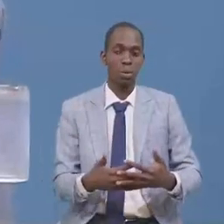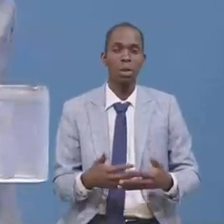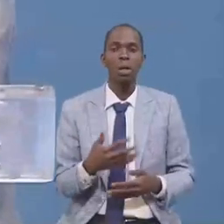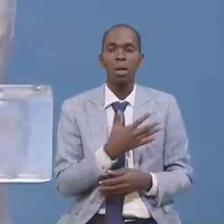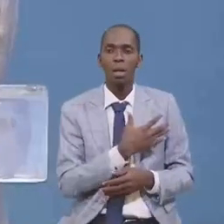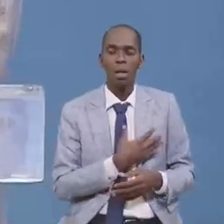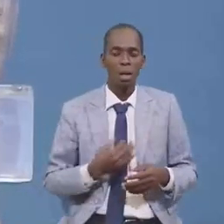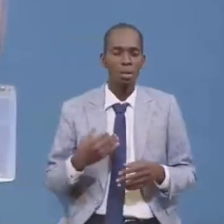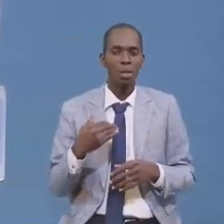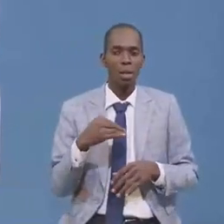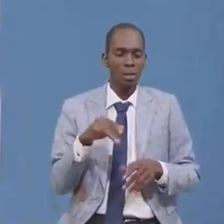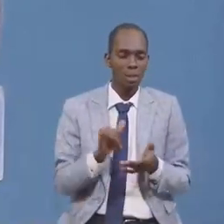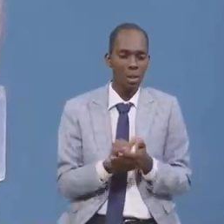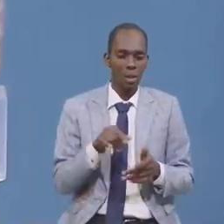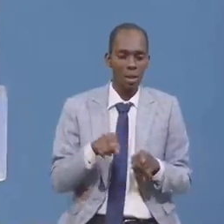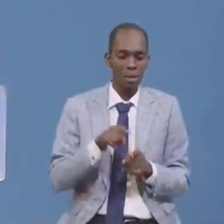et cet enfant va venir,